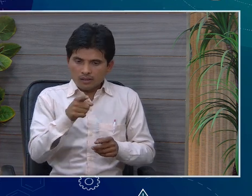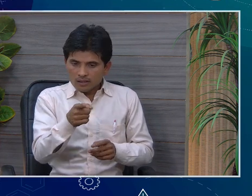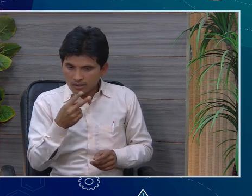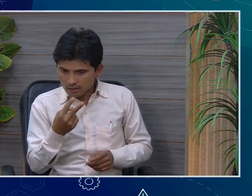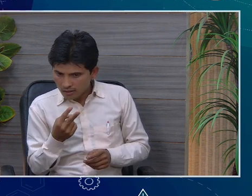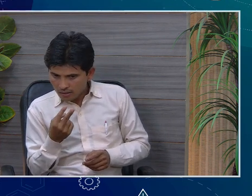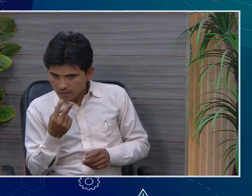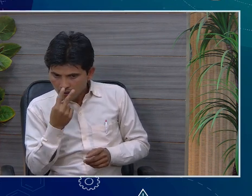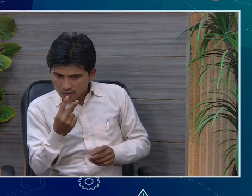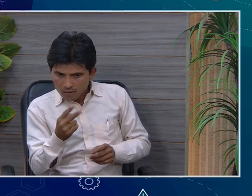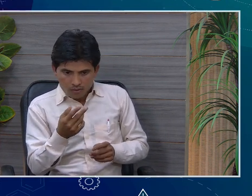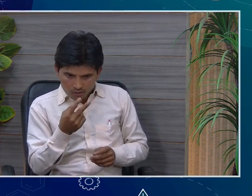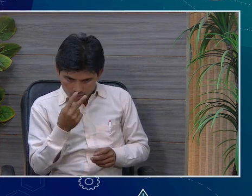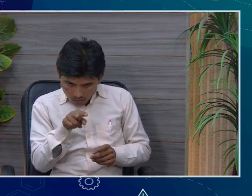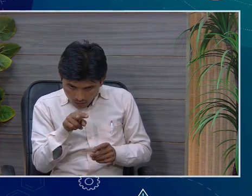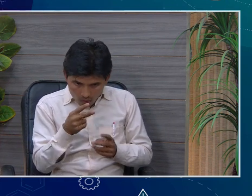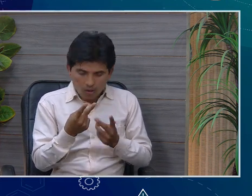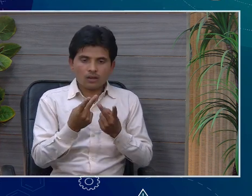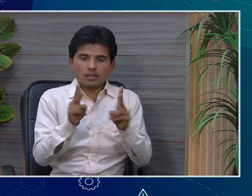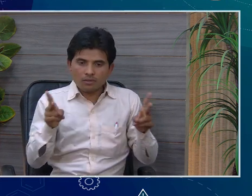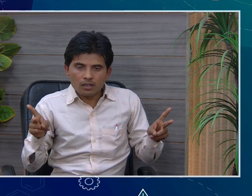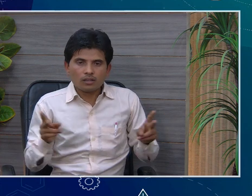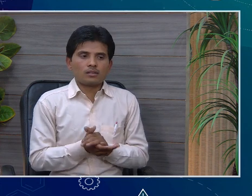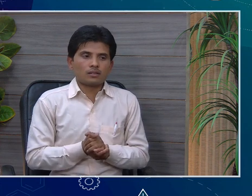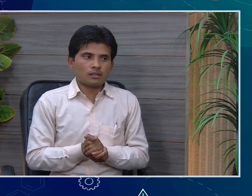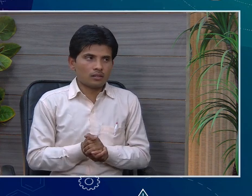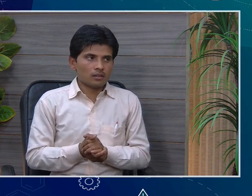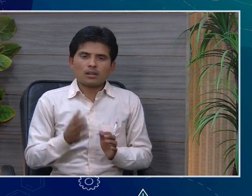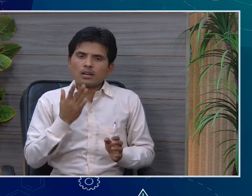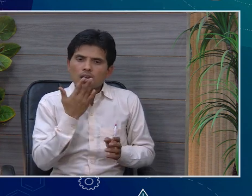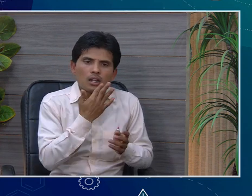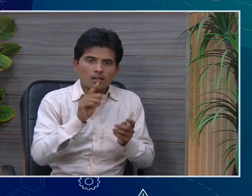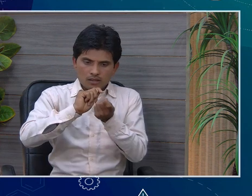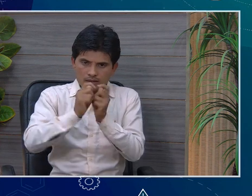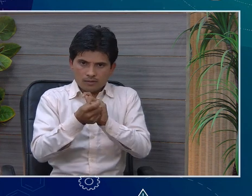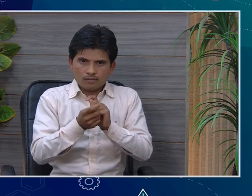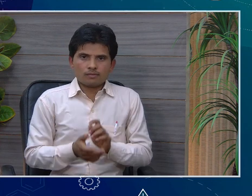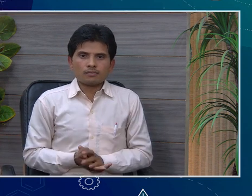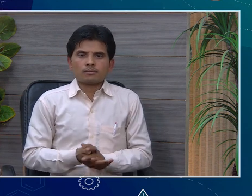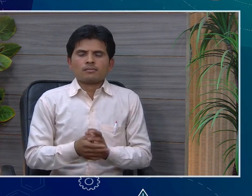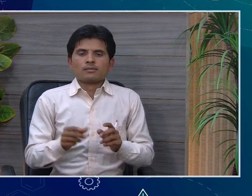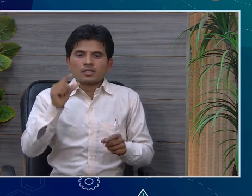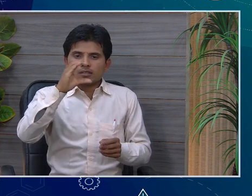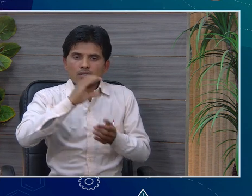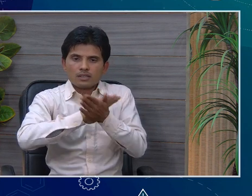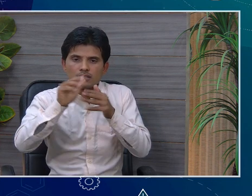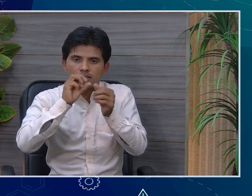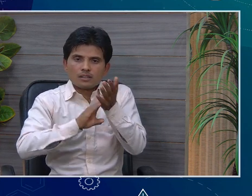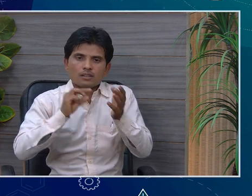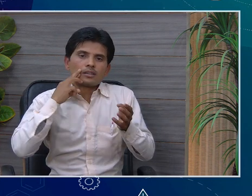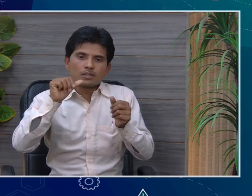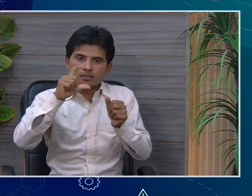एक टैटू के अंदर उसने दूसरा केमिकल मिक्स किया है तो उसमें अगर कलर चेंज अपॉइंटमेंट ही करके ही हमें केमिकल जो